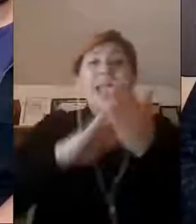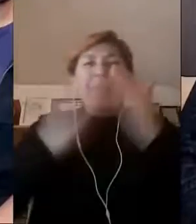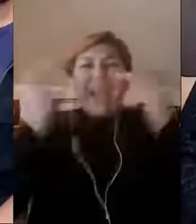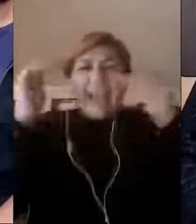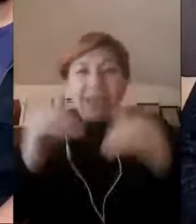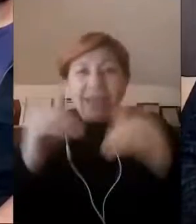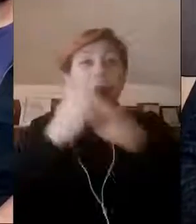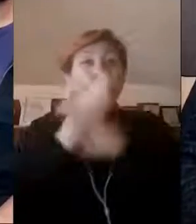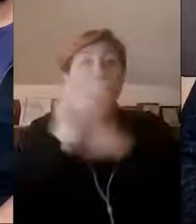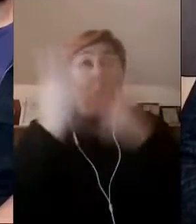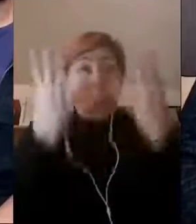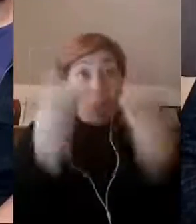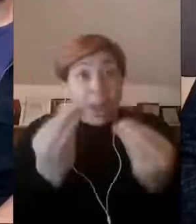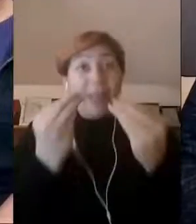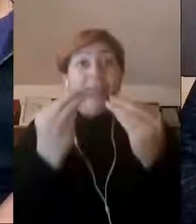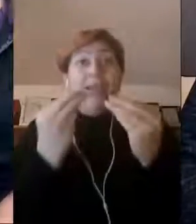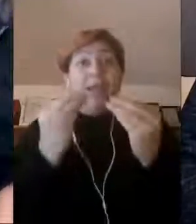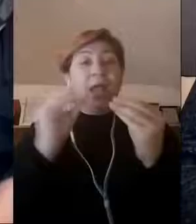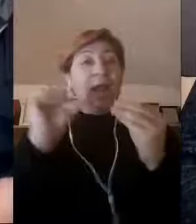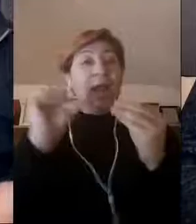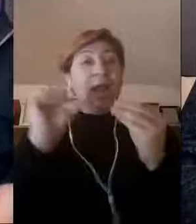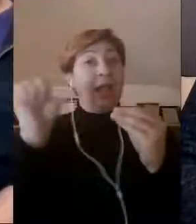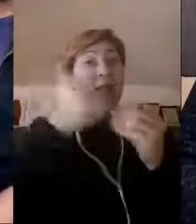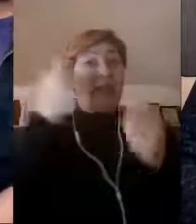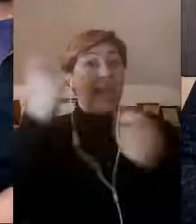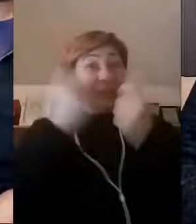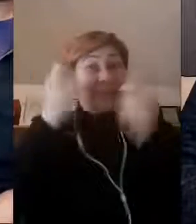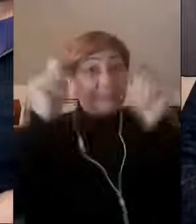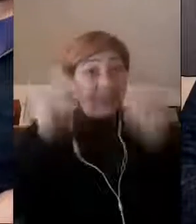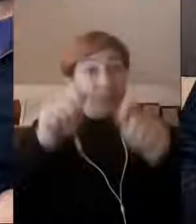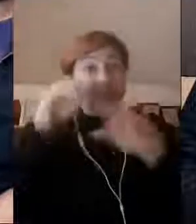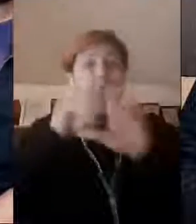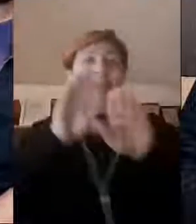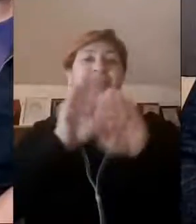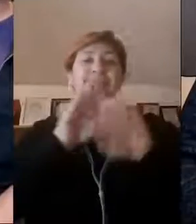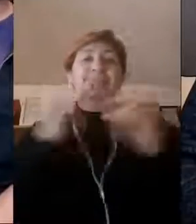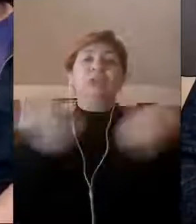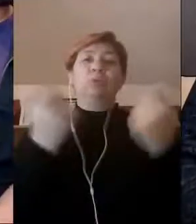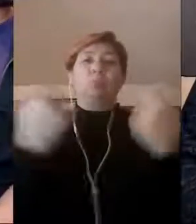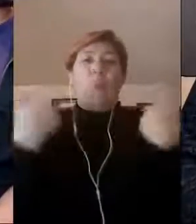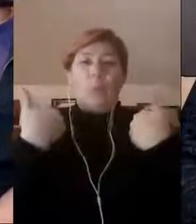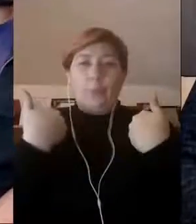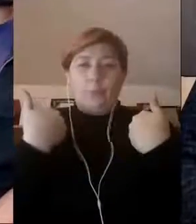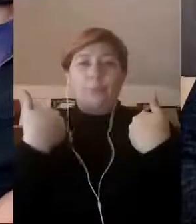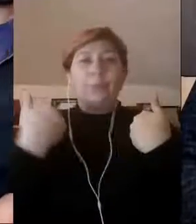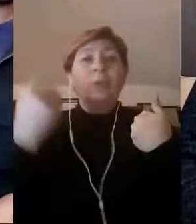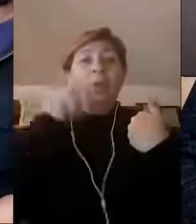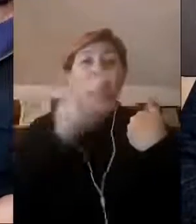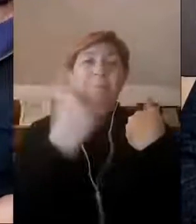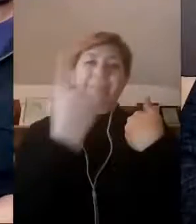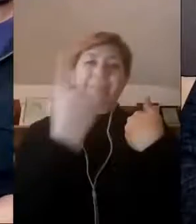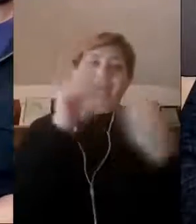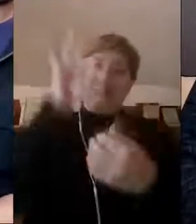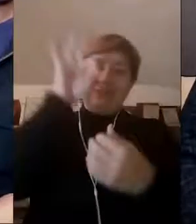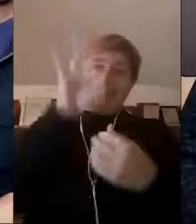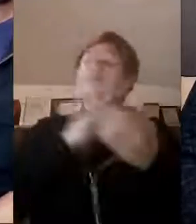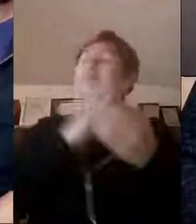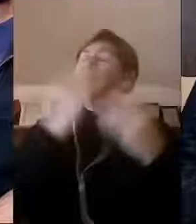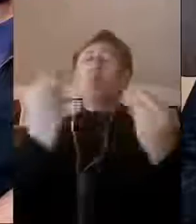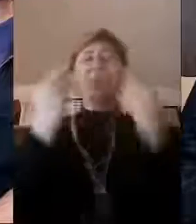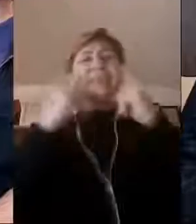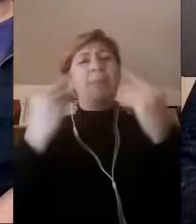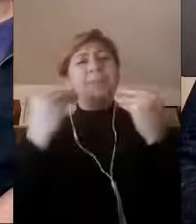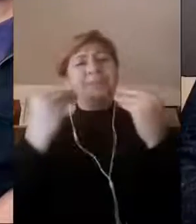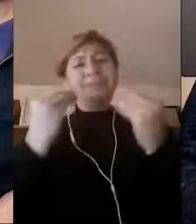doğru orantıda kaliteli iş yaptığını düşündüğüm insanları desteklemek için çabalıyorum. İyi ki Siz de varsın. onlardan birisiniz. Düzgün insanlarsınız, çok